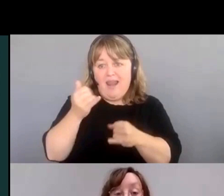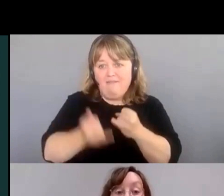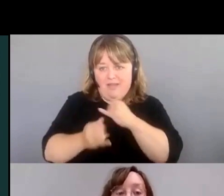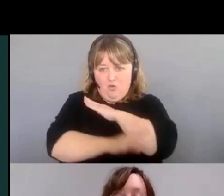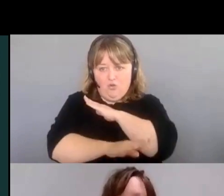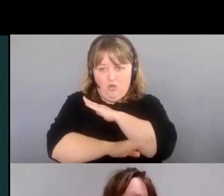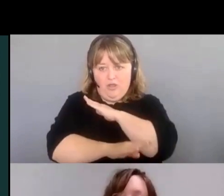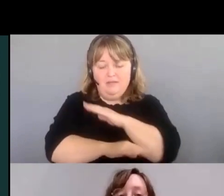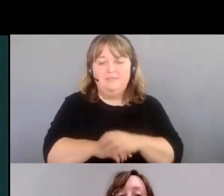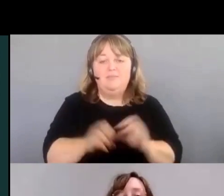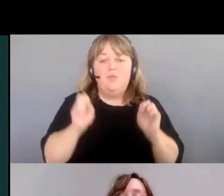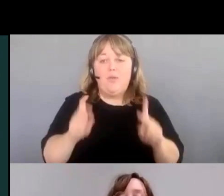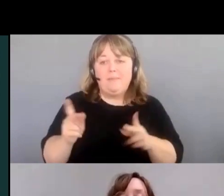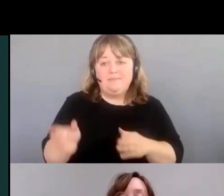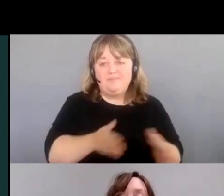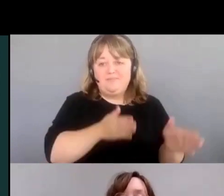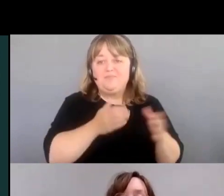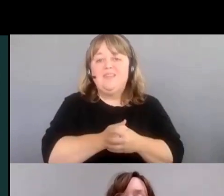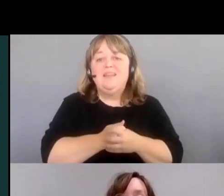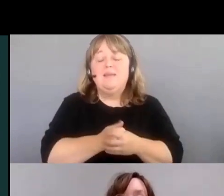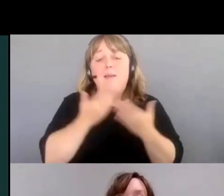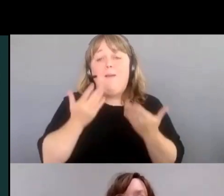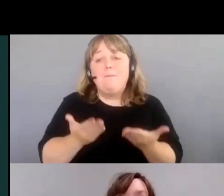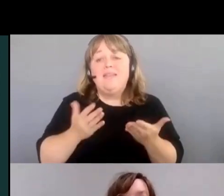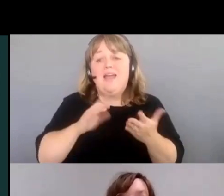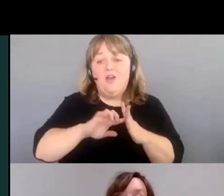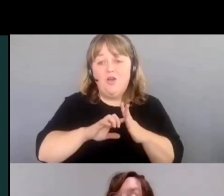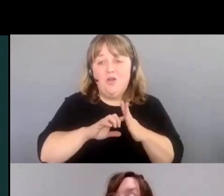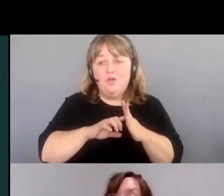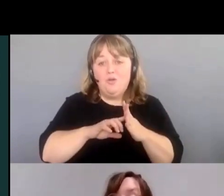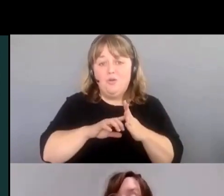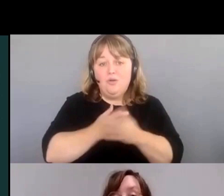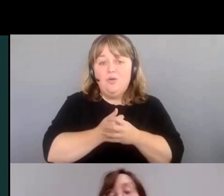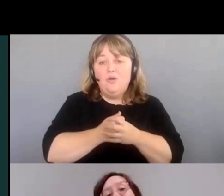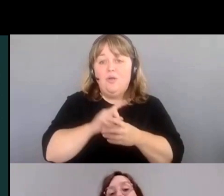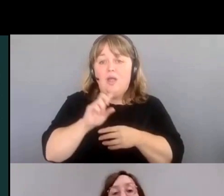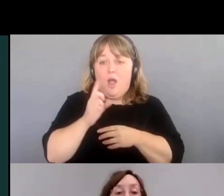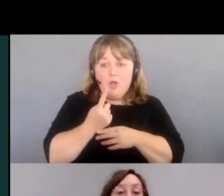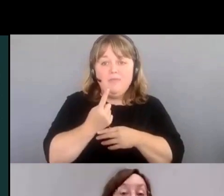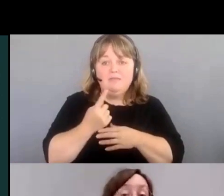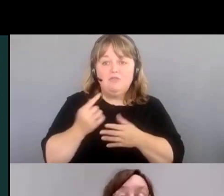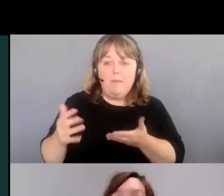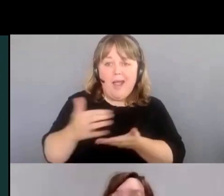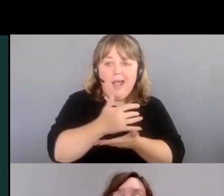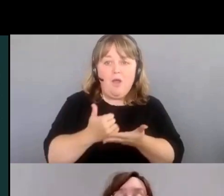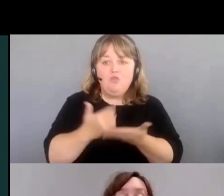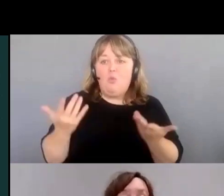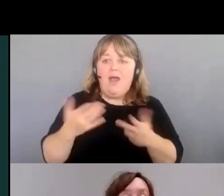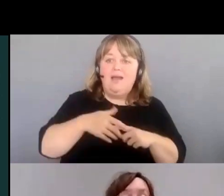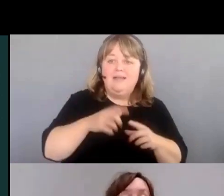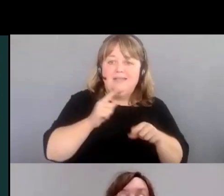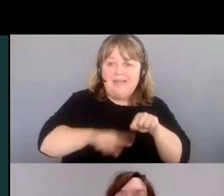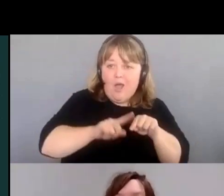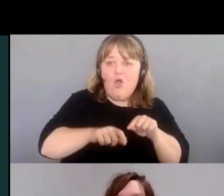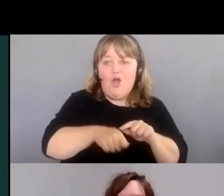là. Alors, on va commencer par récolter la fin des carottes,